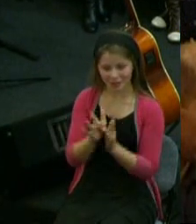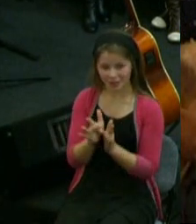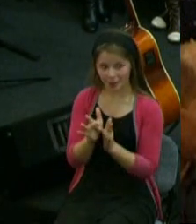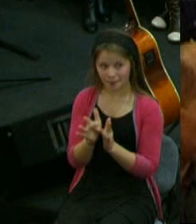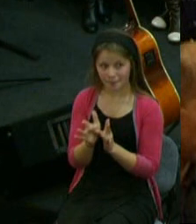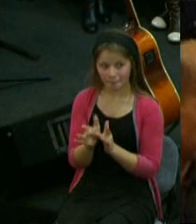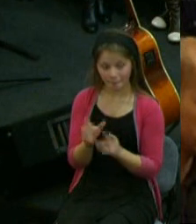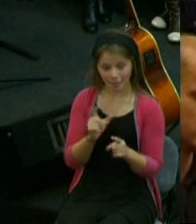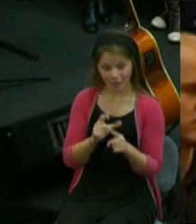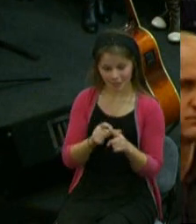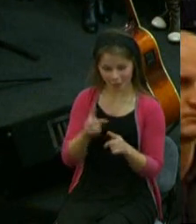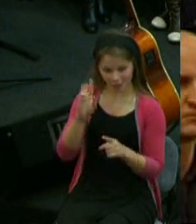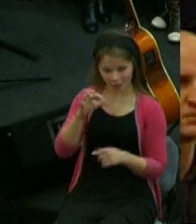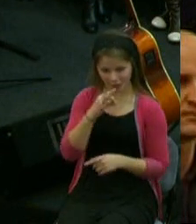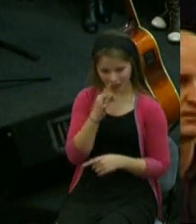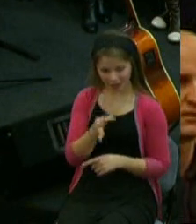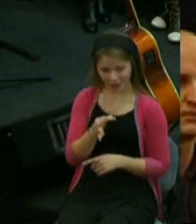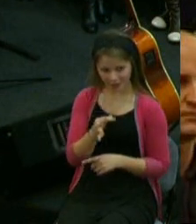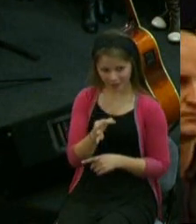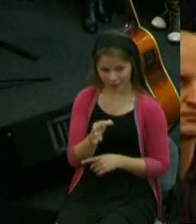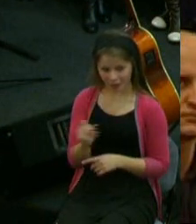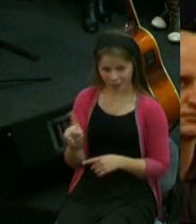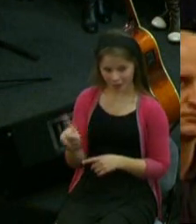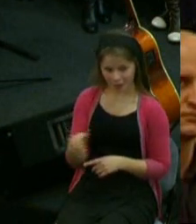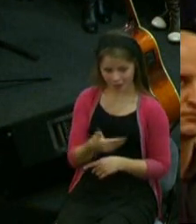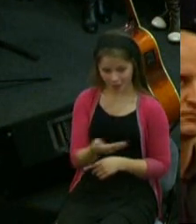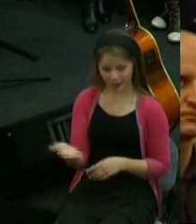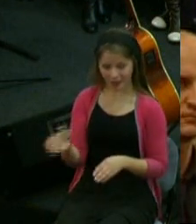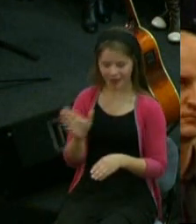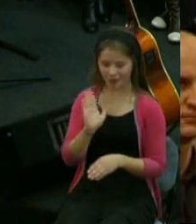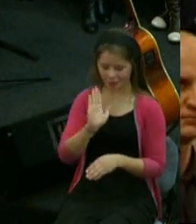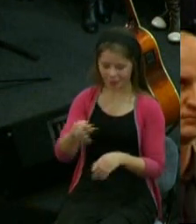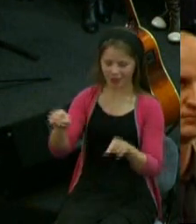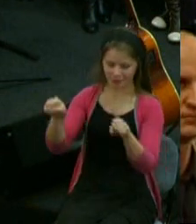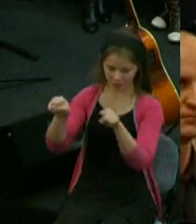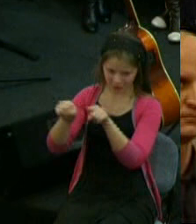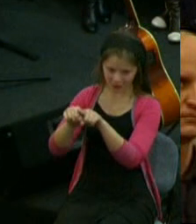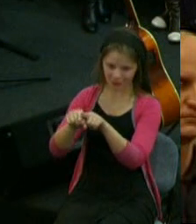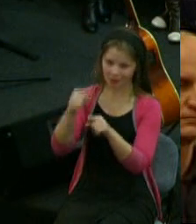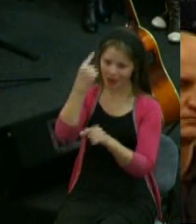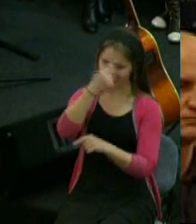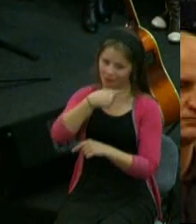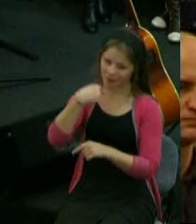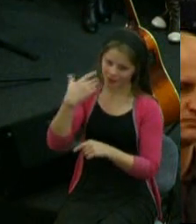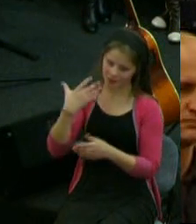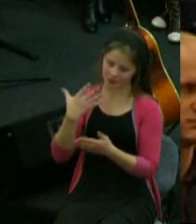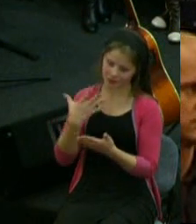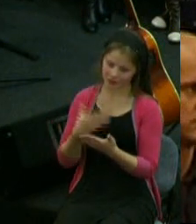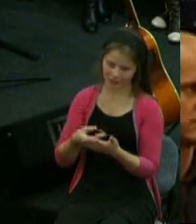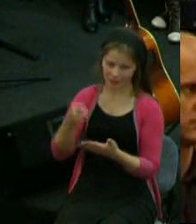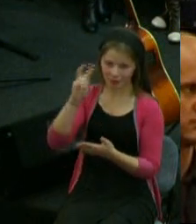Христа? Ви знаєте, Слово Боже каже, апостол Павло каже, щоб ми були подобні образу сина